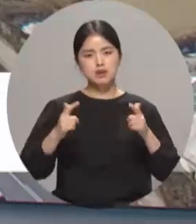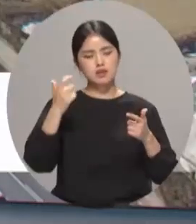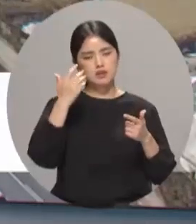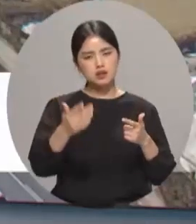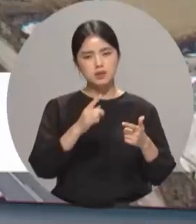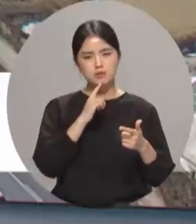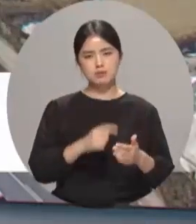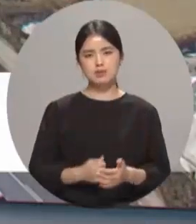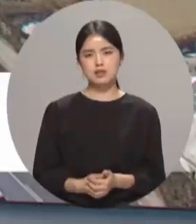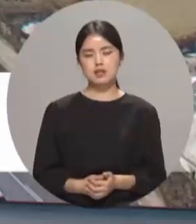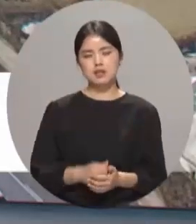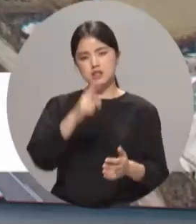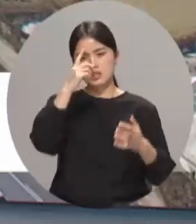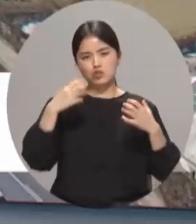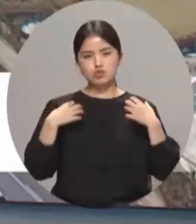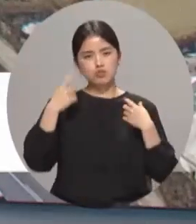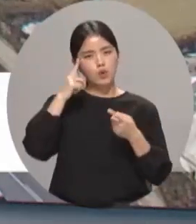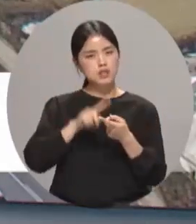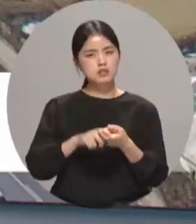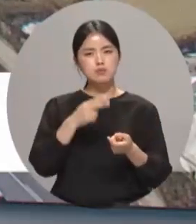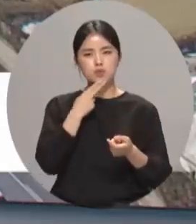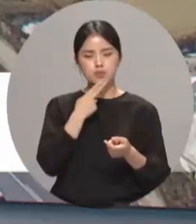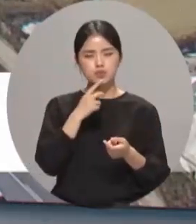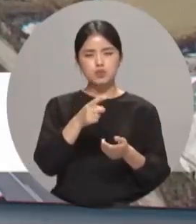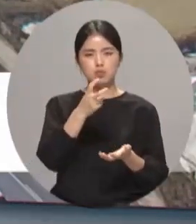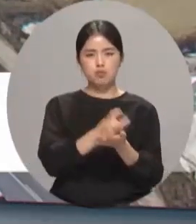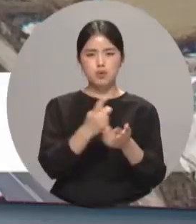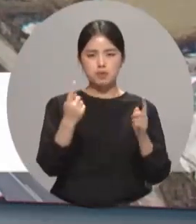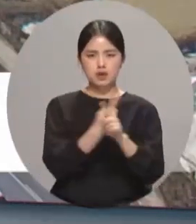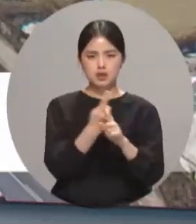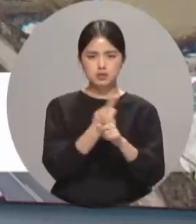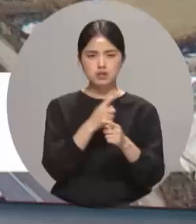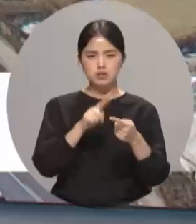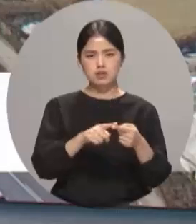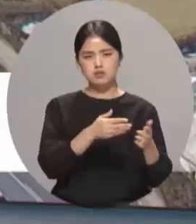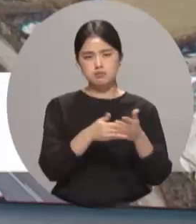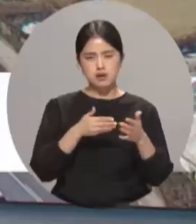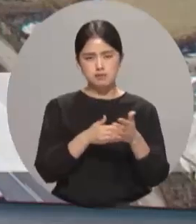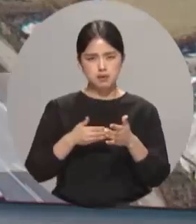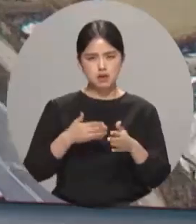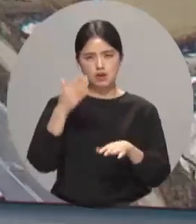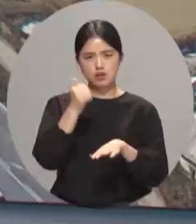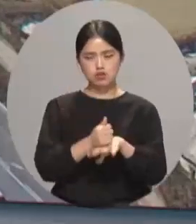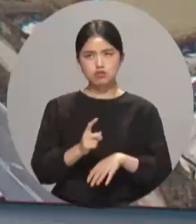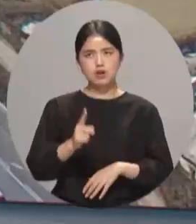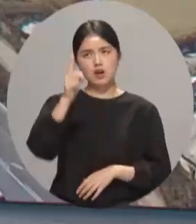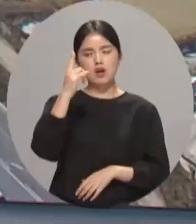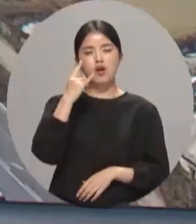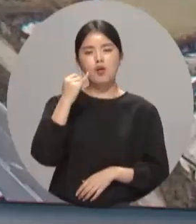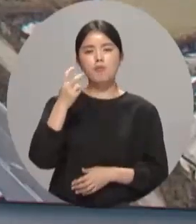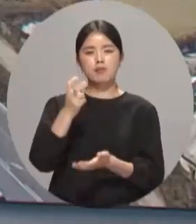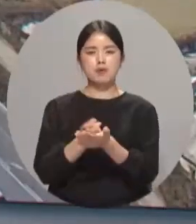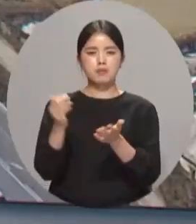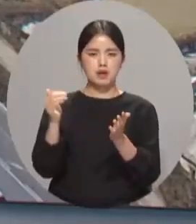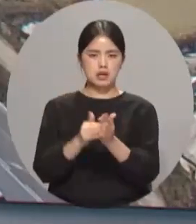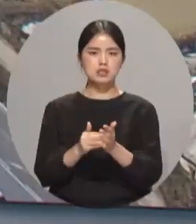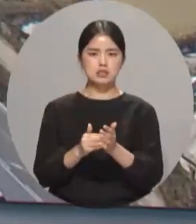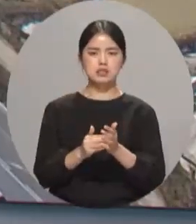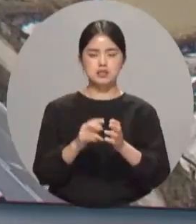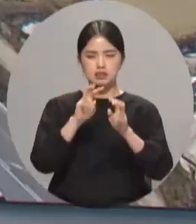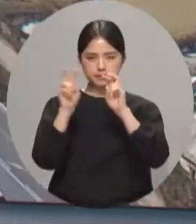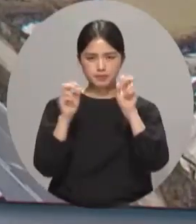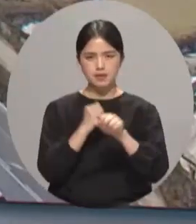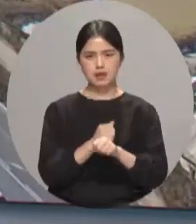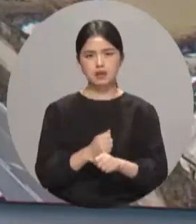있습니다. 정부의 무관심 속에 법 개정도 번번이 가로막히자 급기야 헌법소원까지 제기됐습니다. 강동엽